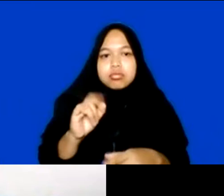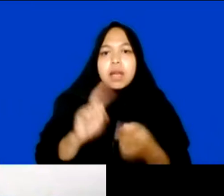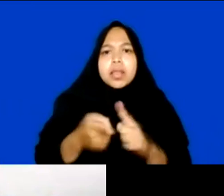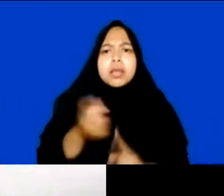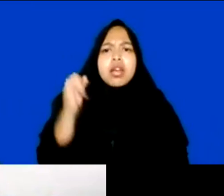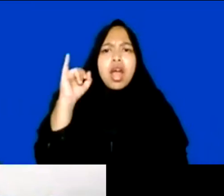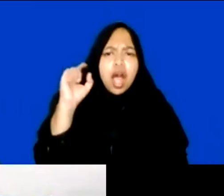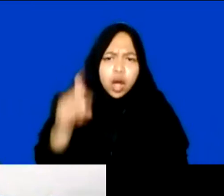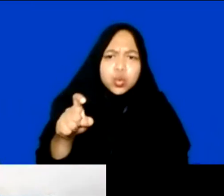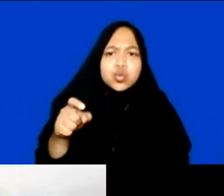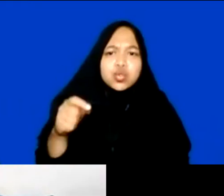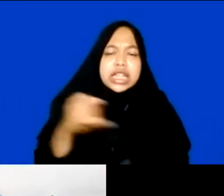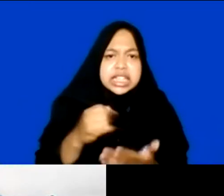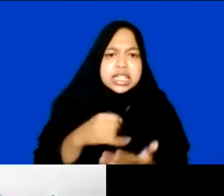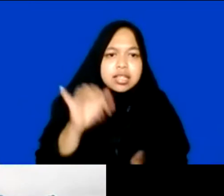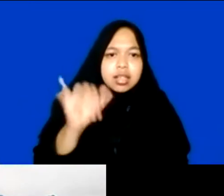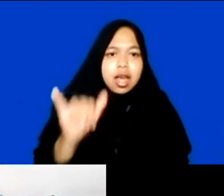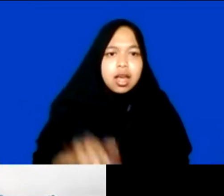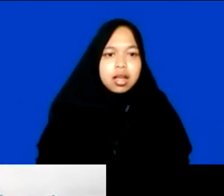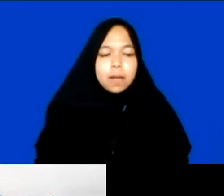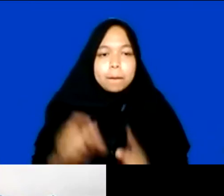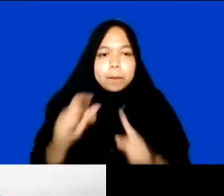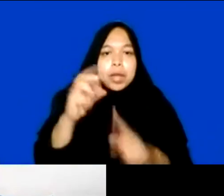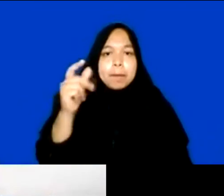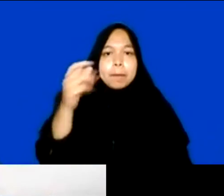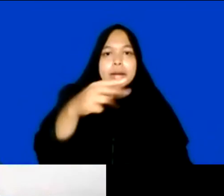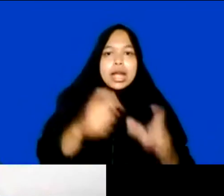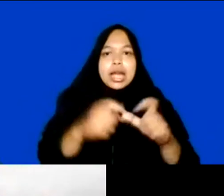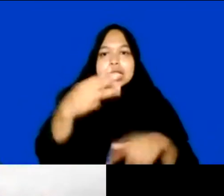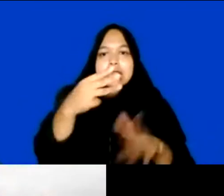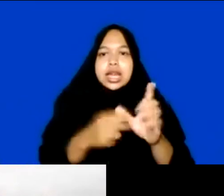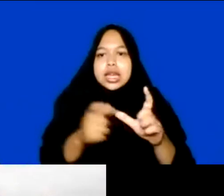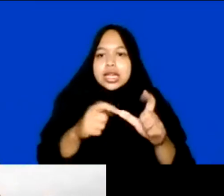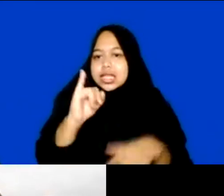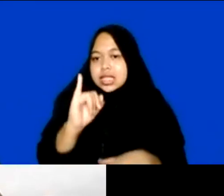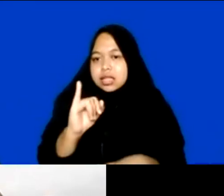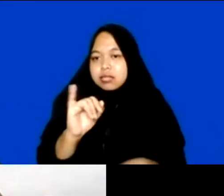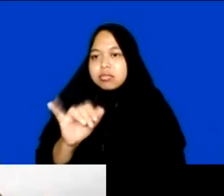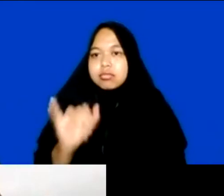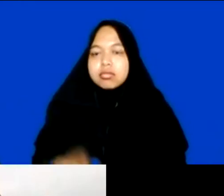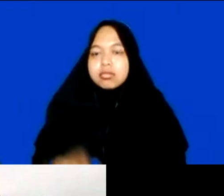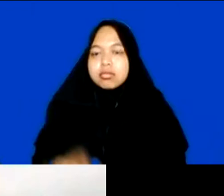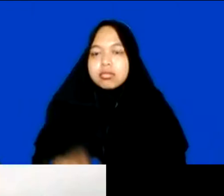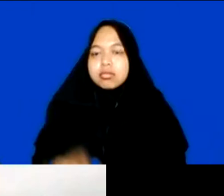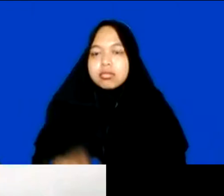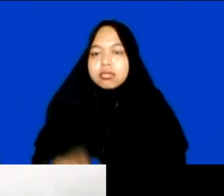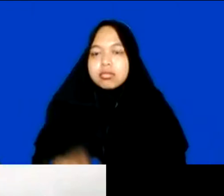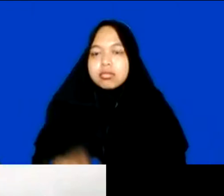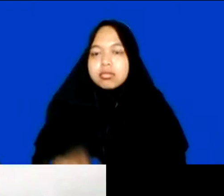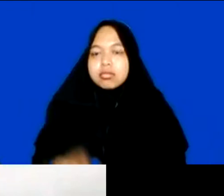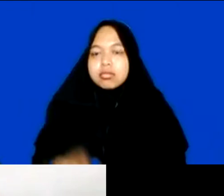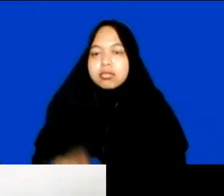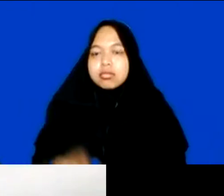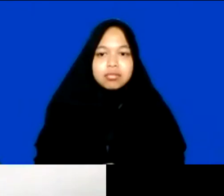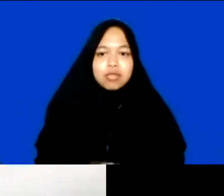dikirim berdasarkan link presensi yang sudah kalian isi. Gitu nggih. Oke, selanjutnya karena